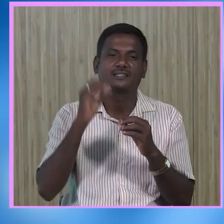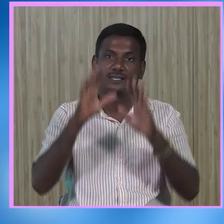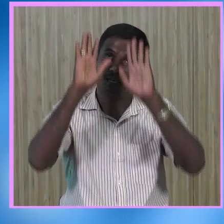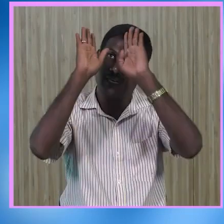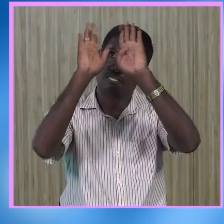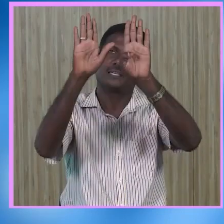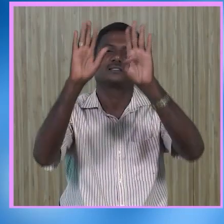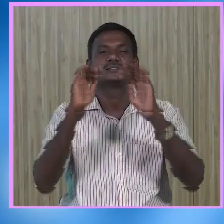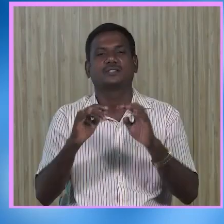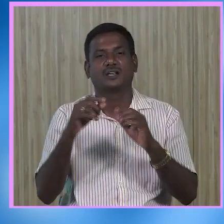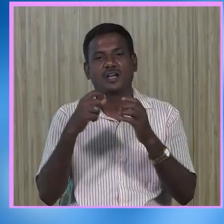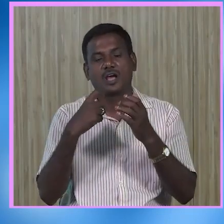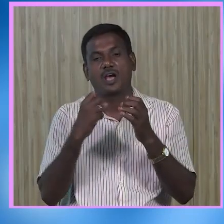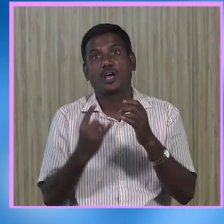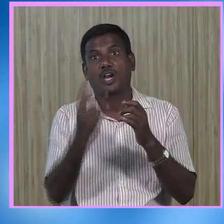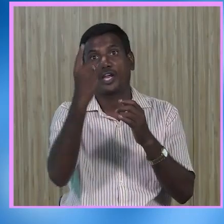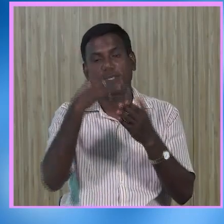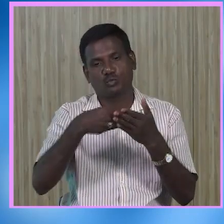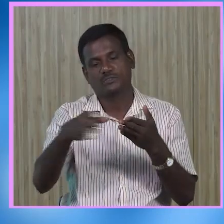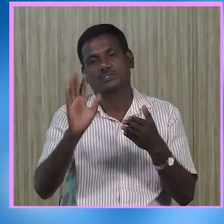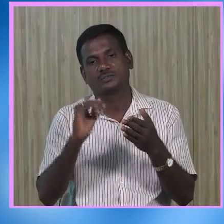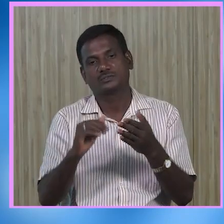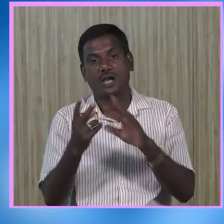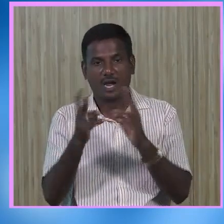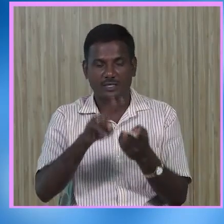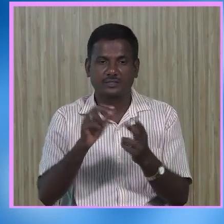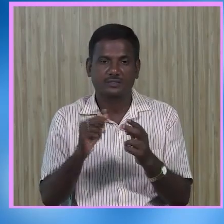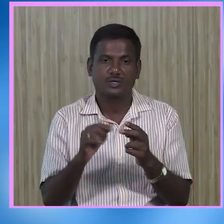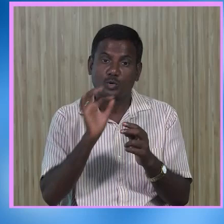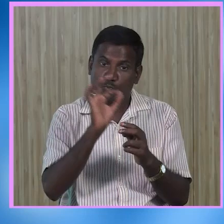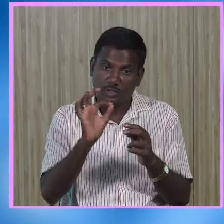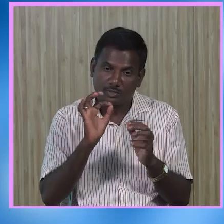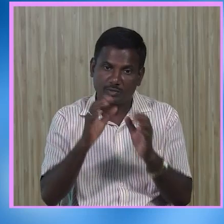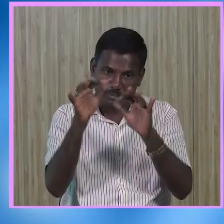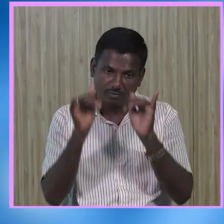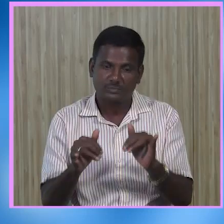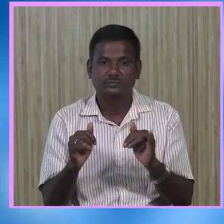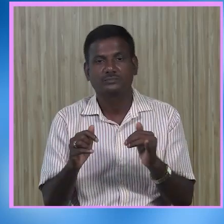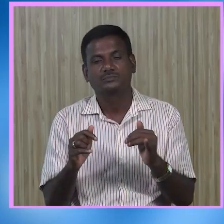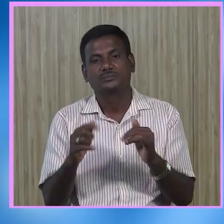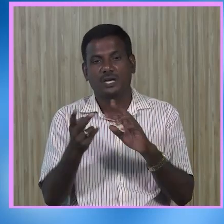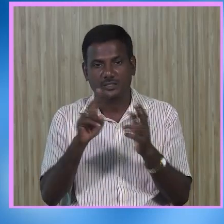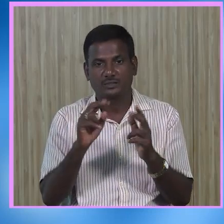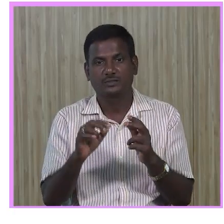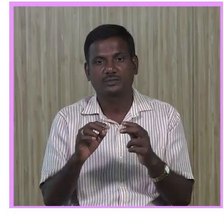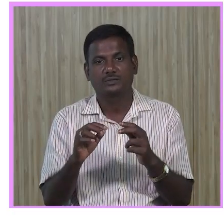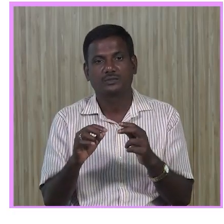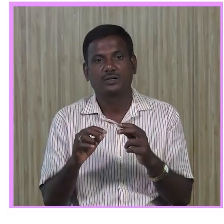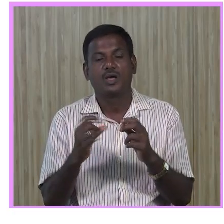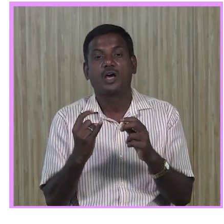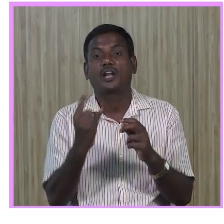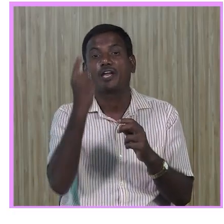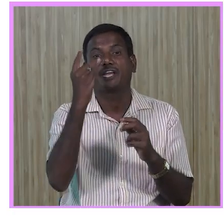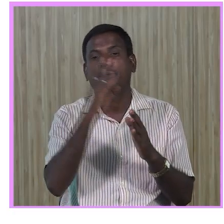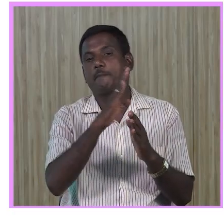நிலை நிறுத்துவதற்கு ராக்கெட்டுகள் பயன்படுகின்றன. இப்போ அடுத்தபடியாக மிக முக்கியமான பகுதிக்கு நம்ம வர்றோம், அதுதான்